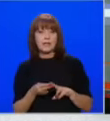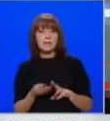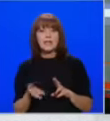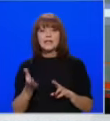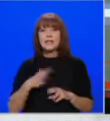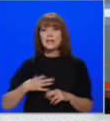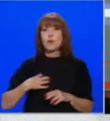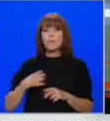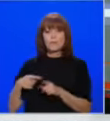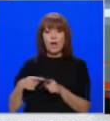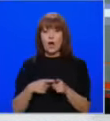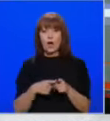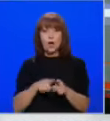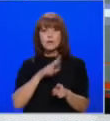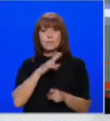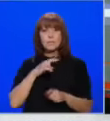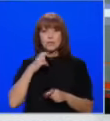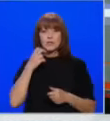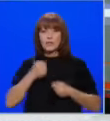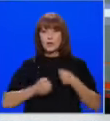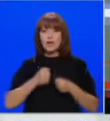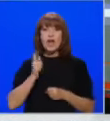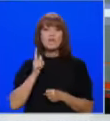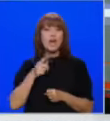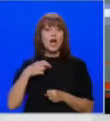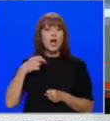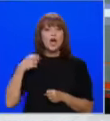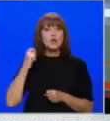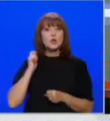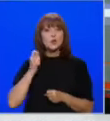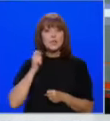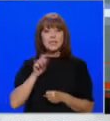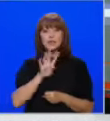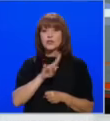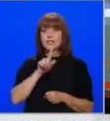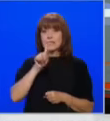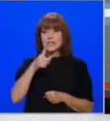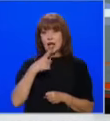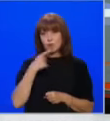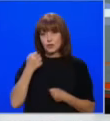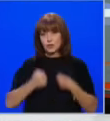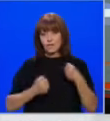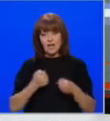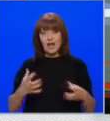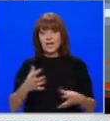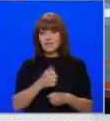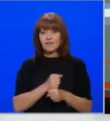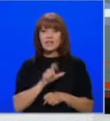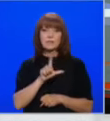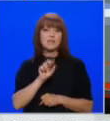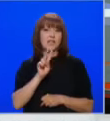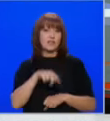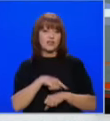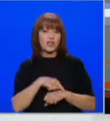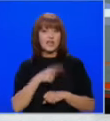След опасната гонка с полицейски патрули в Кюстендилско вчера, 41-годишният водач е задържан за 72 часа.